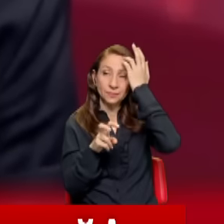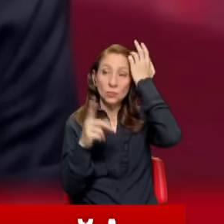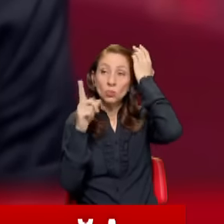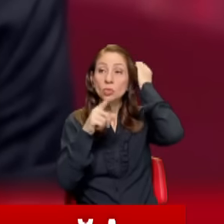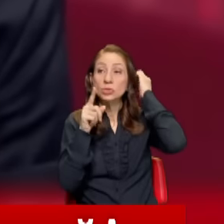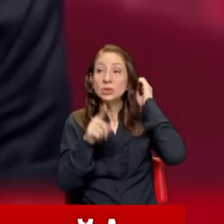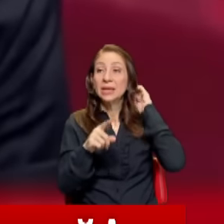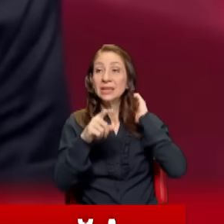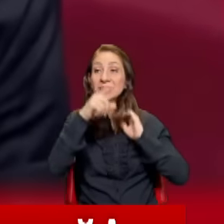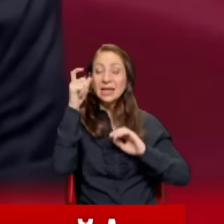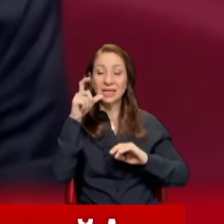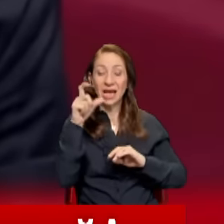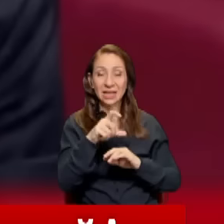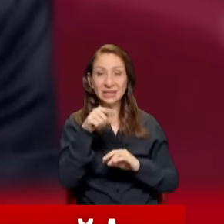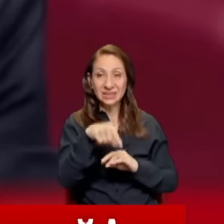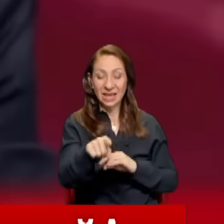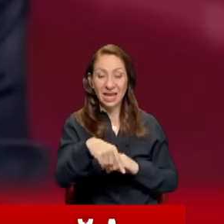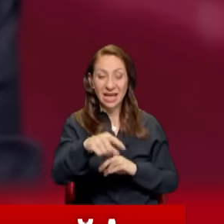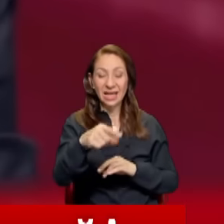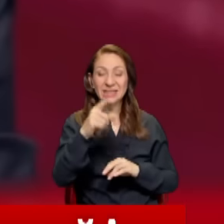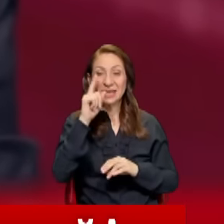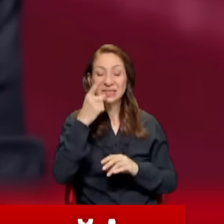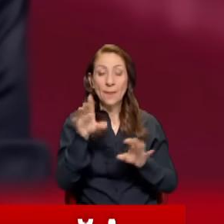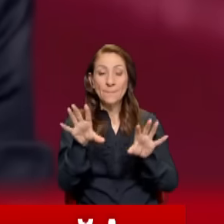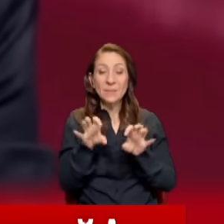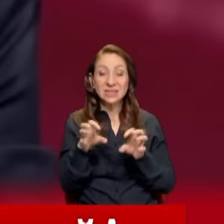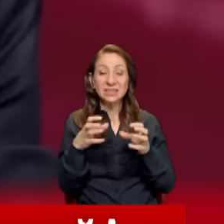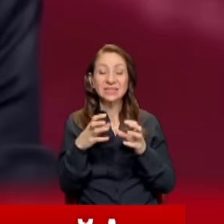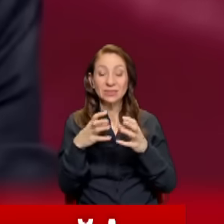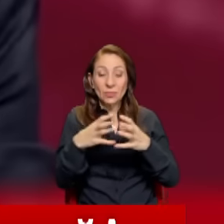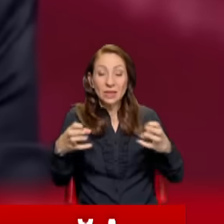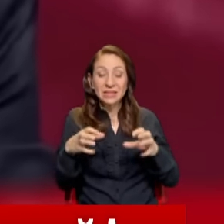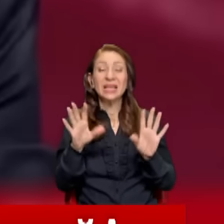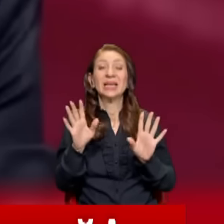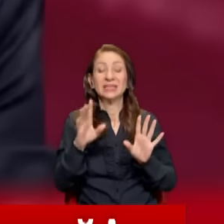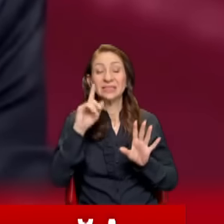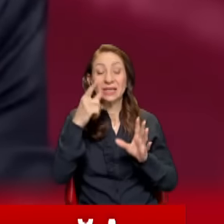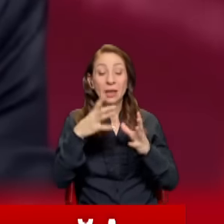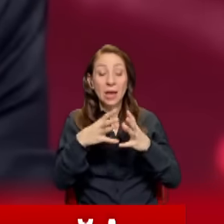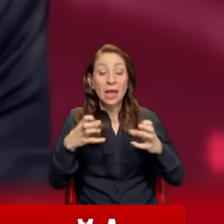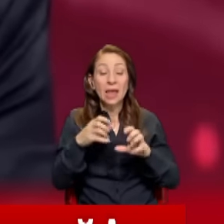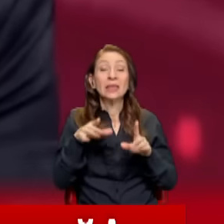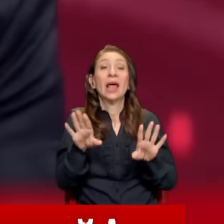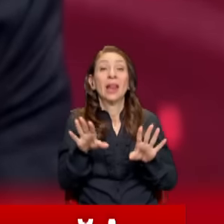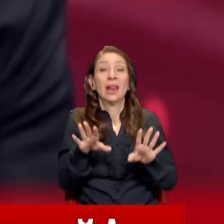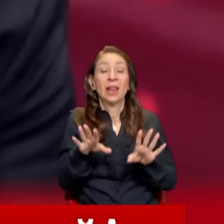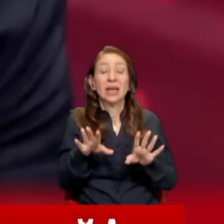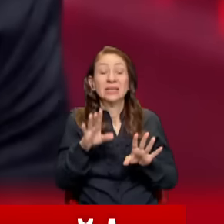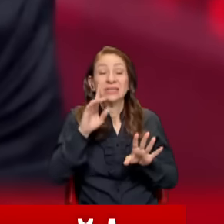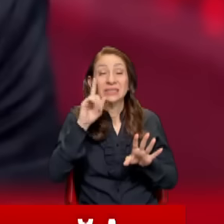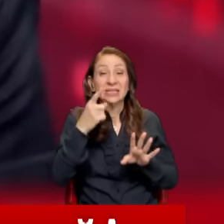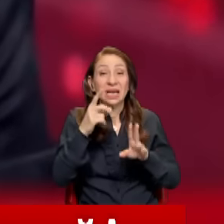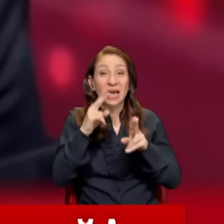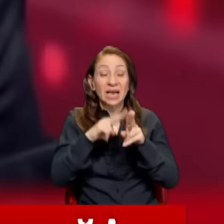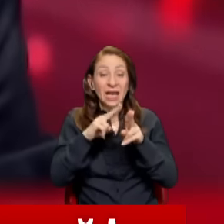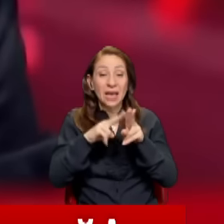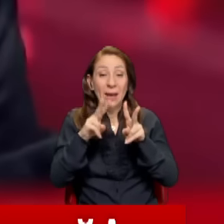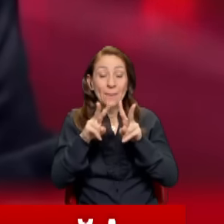Dolayısıyla yaz aylarında sadece baz etkisiyle değil sadece baz etkisiyle değil sadece kur